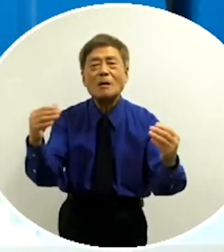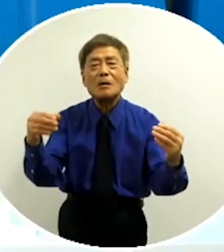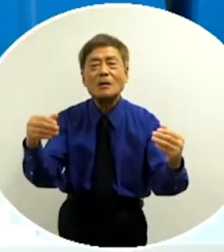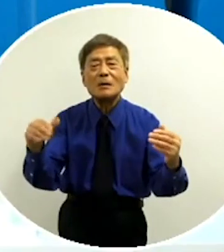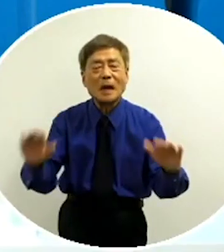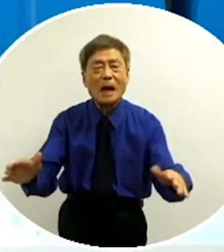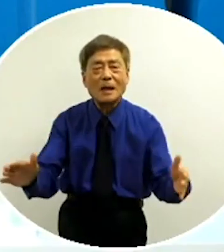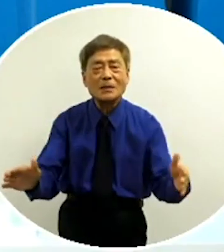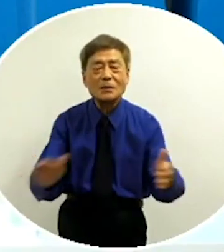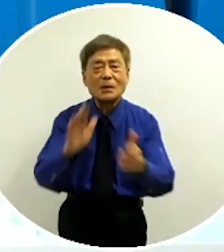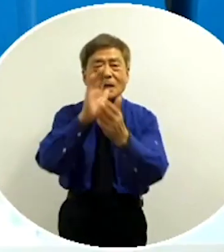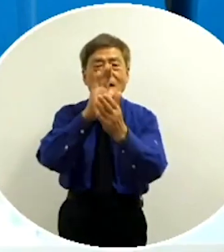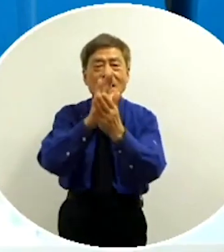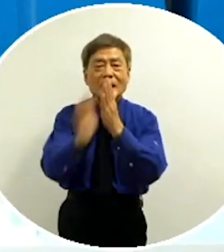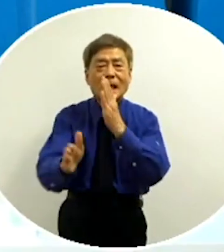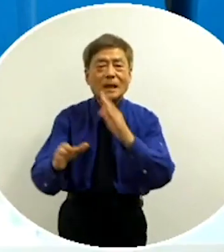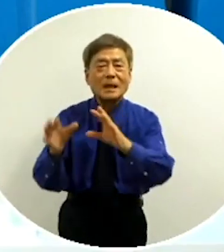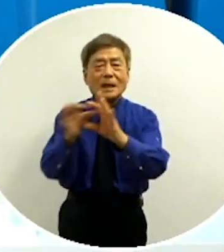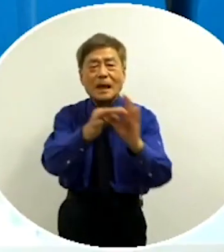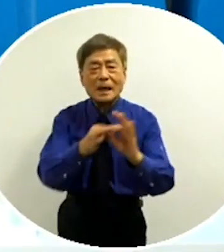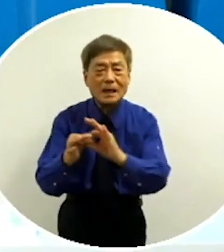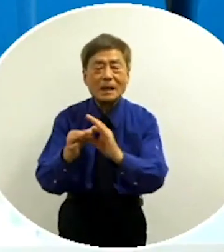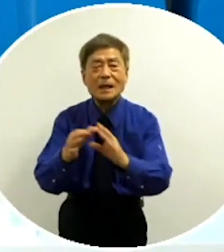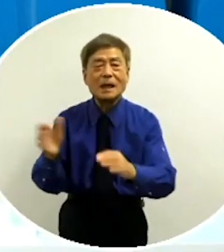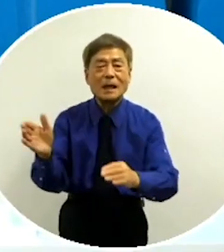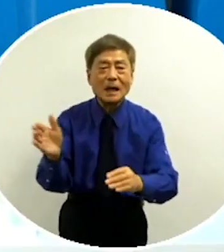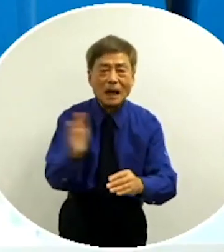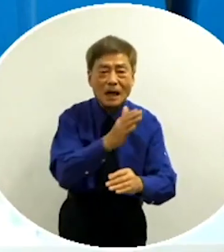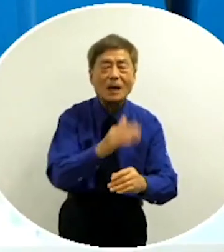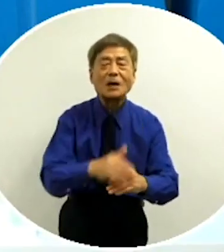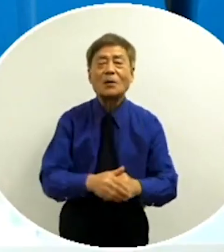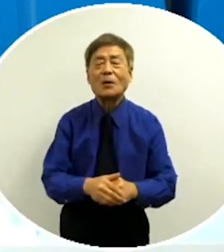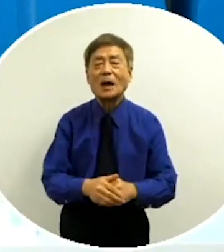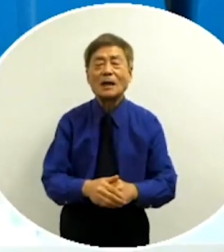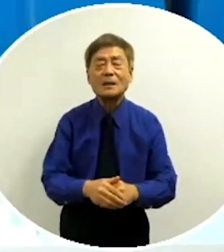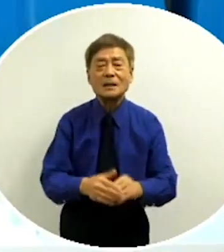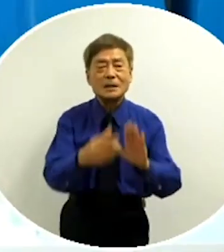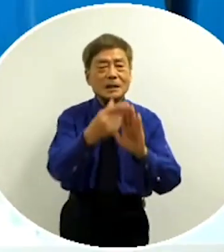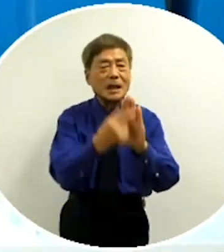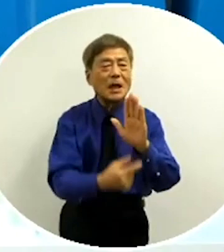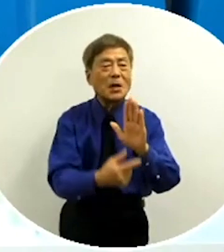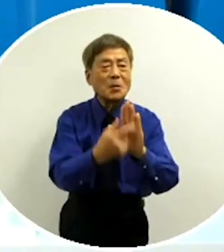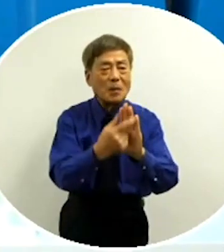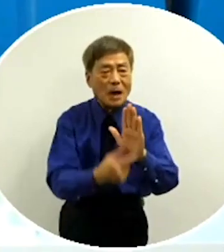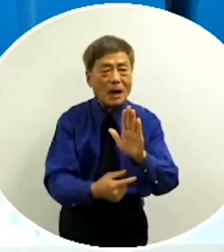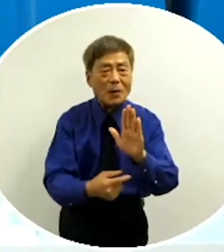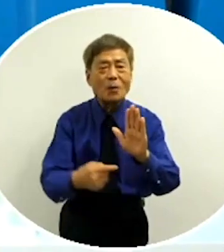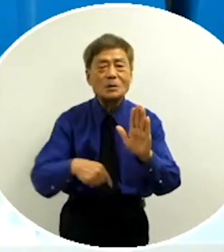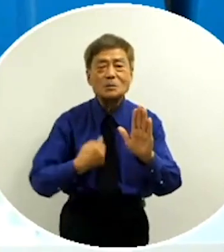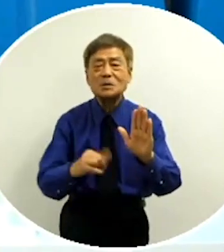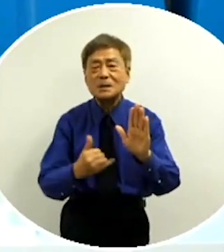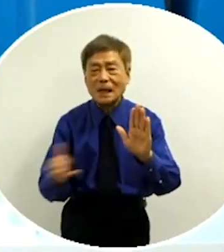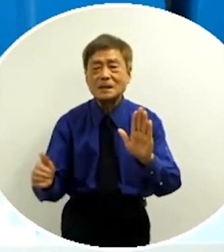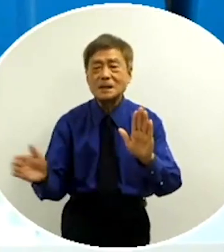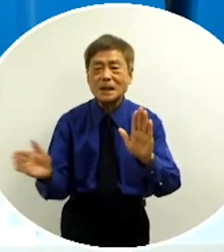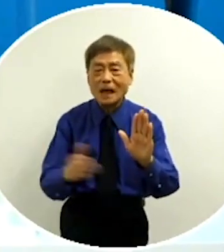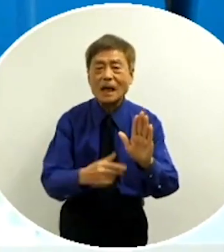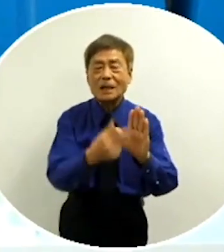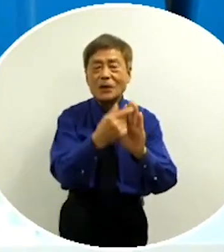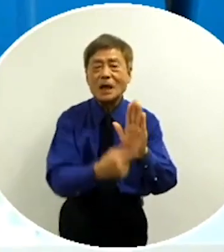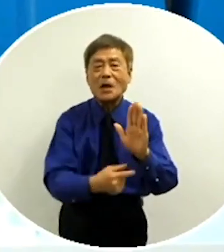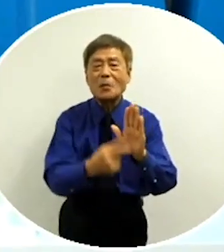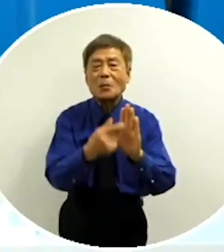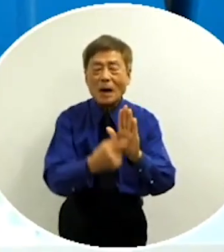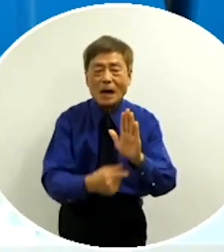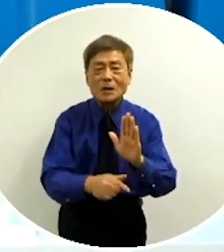県連組織側は議員もたくさんいるわけですからテーマを自分たちから皆さんのを教え